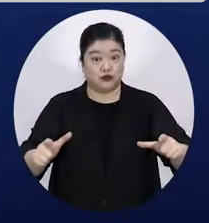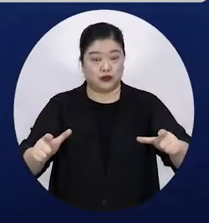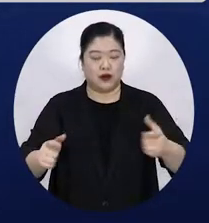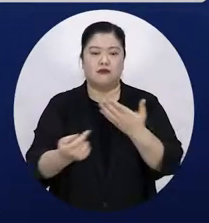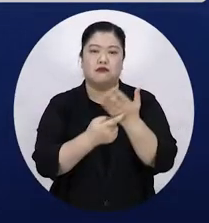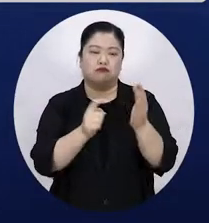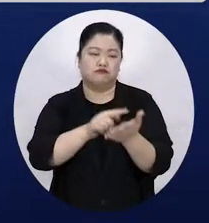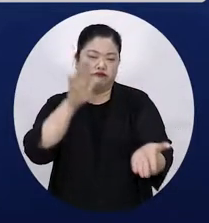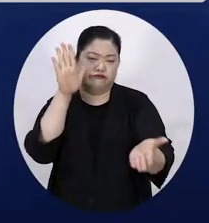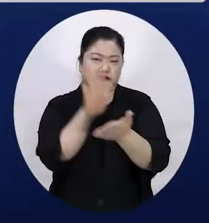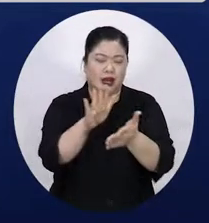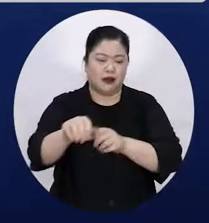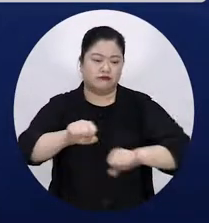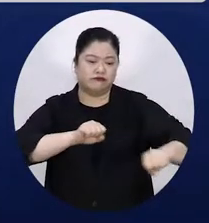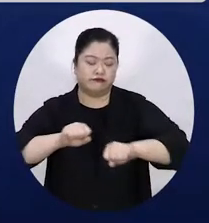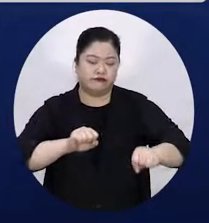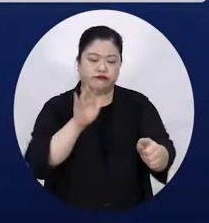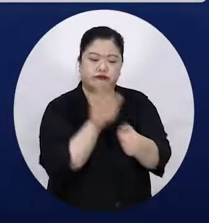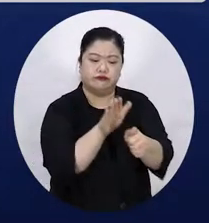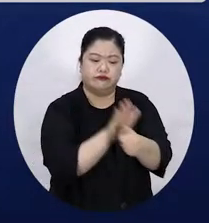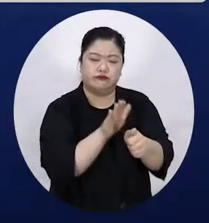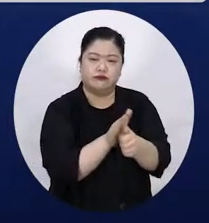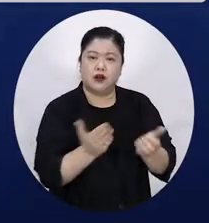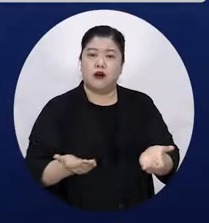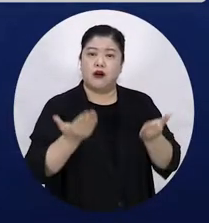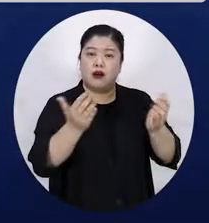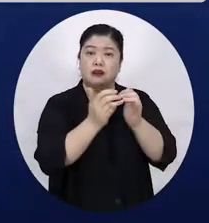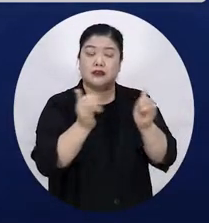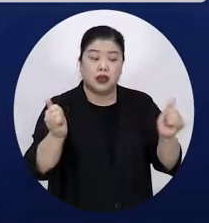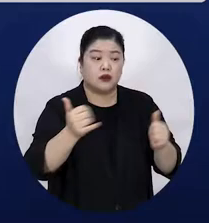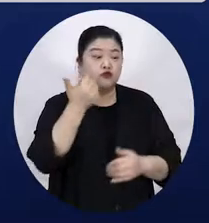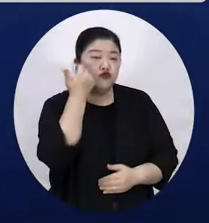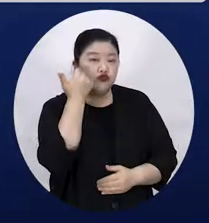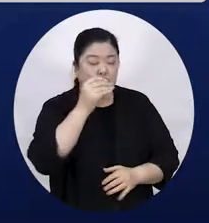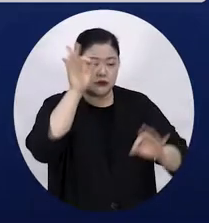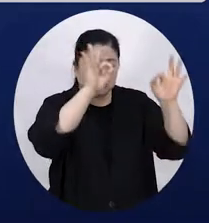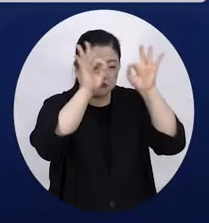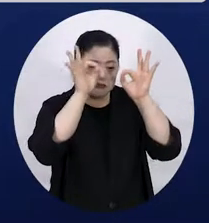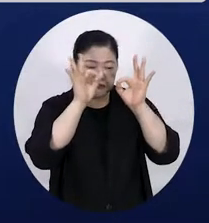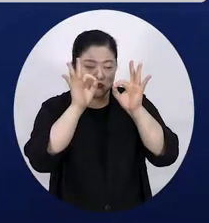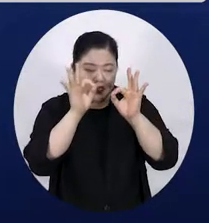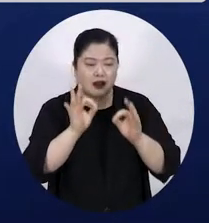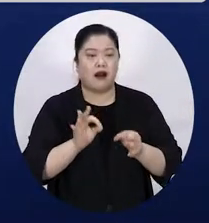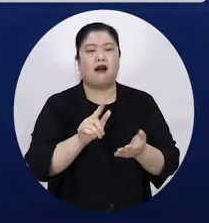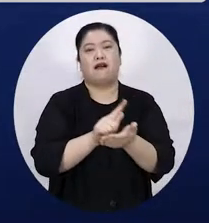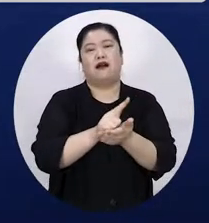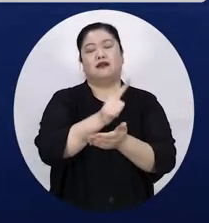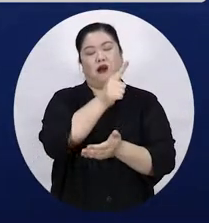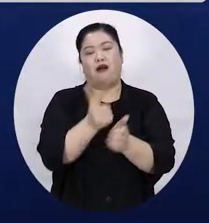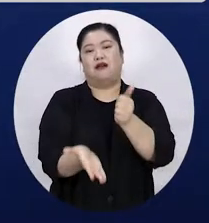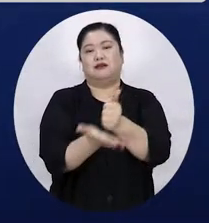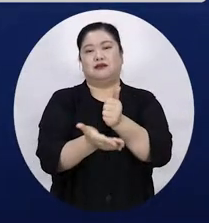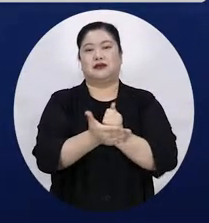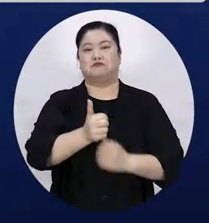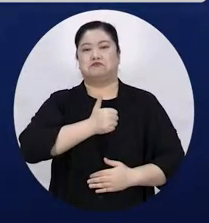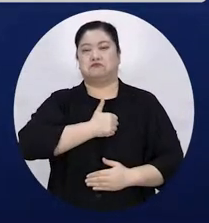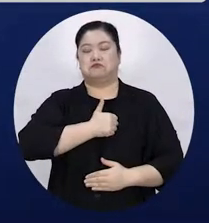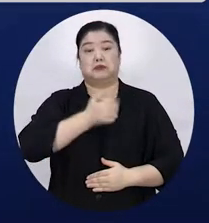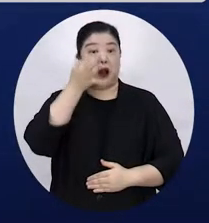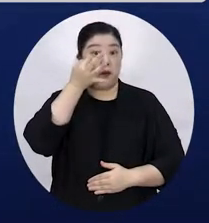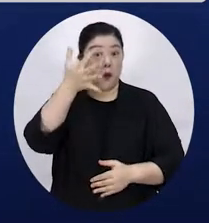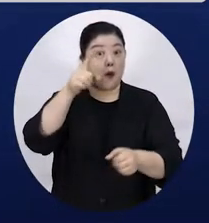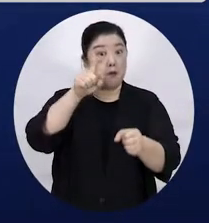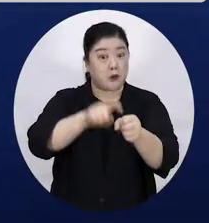강서구가 남다른 열정과 봉사정신으로 지역 발전을 위해 헌신한 구민을 찾아 강서구민의 자긍심과 귀감으로 삼기